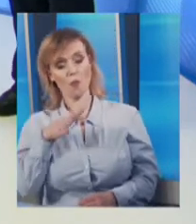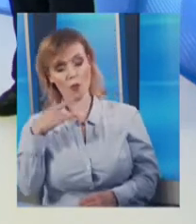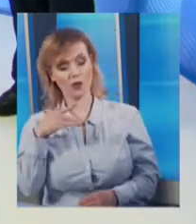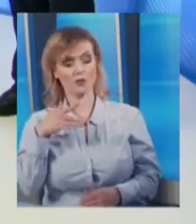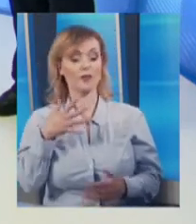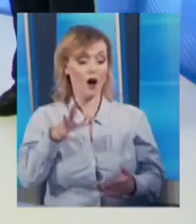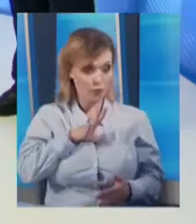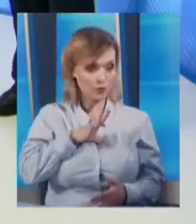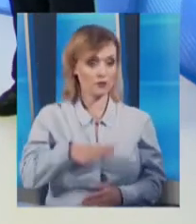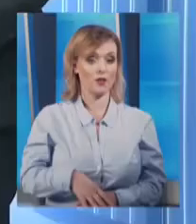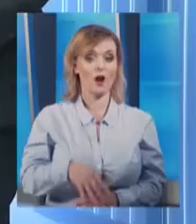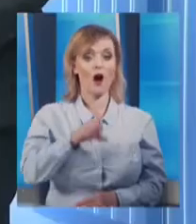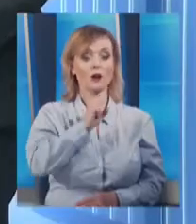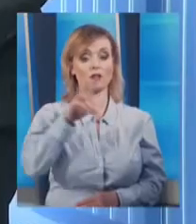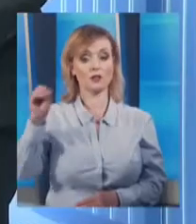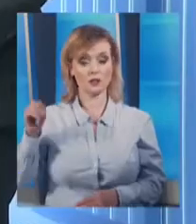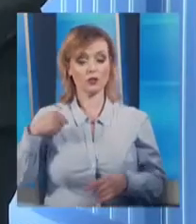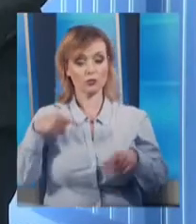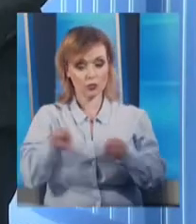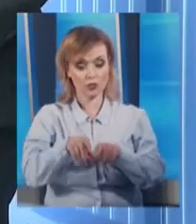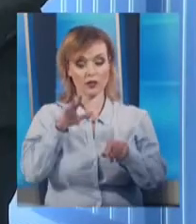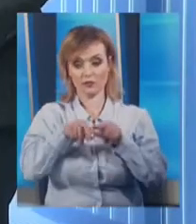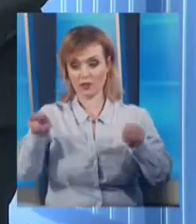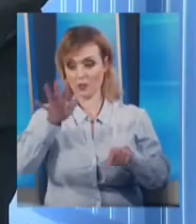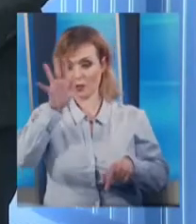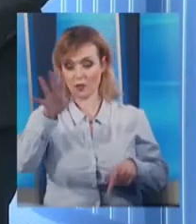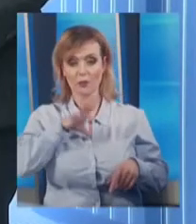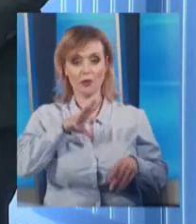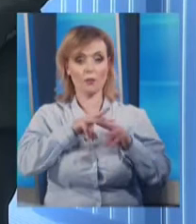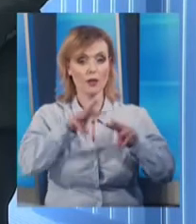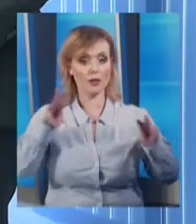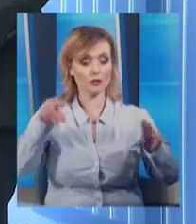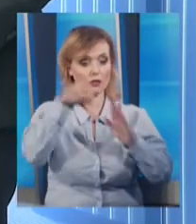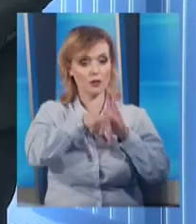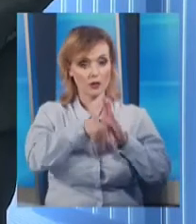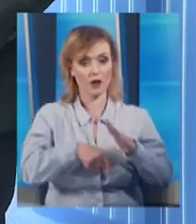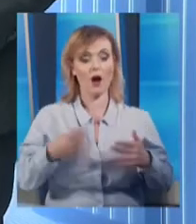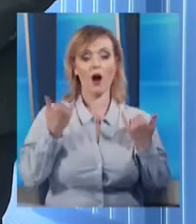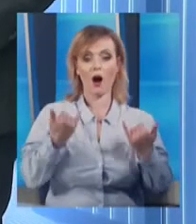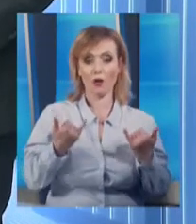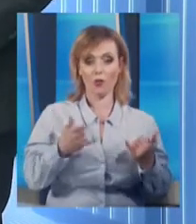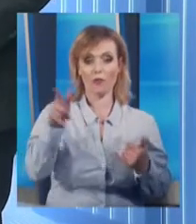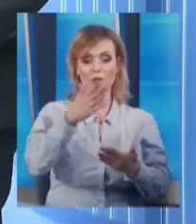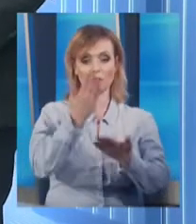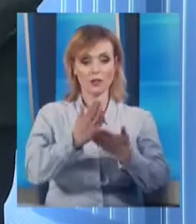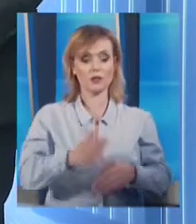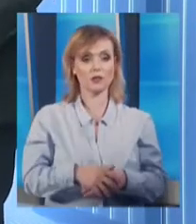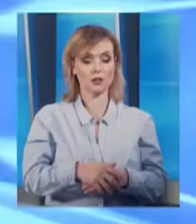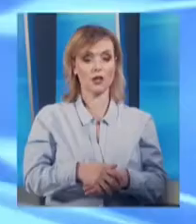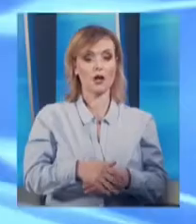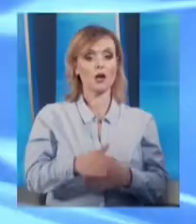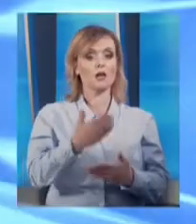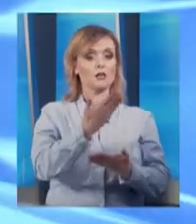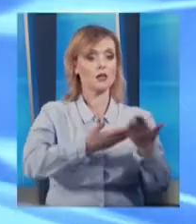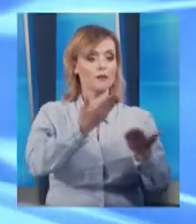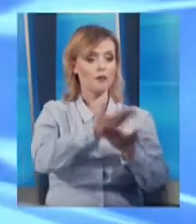Năstase, aceeași perioadă, a fost ministru de interne. Acum consilier municipal, da?